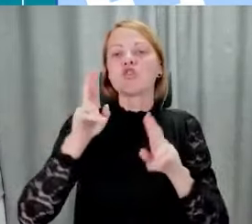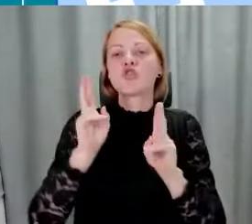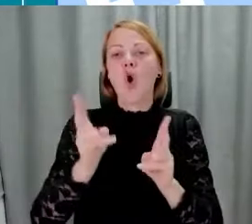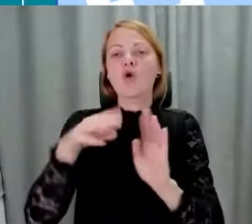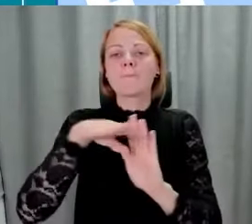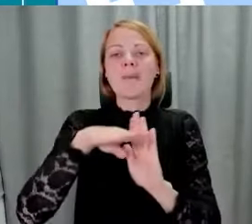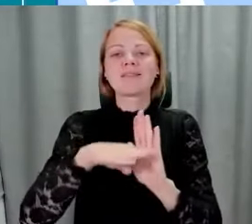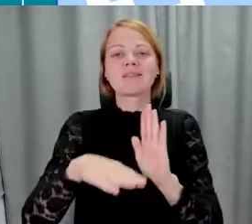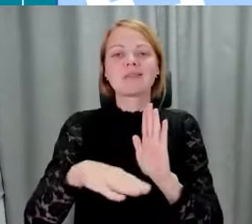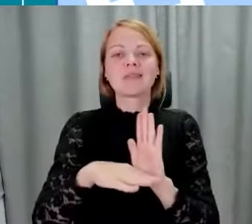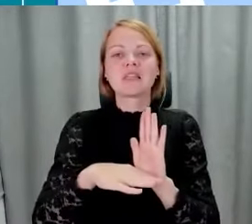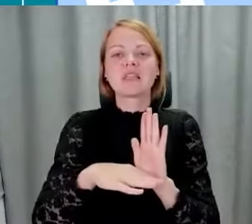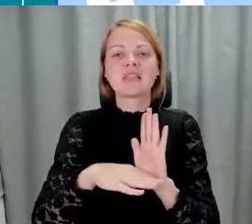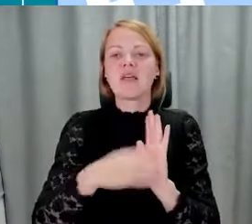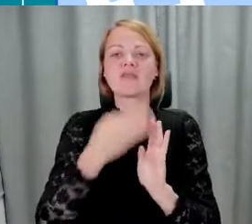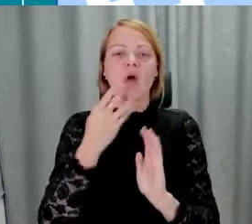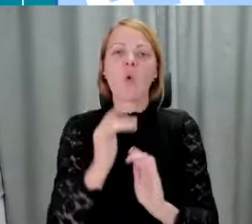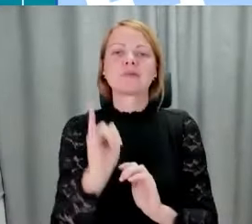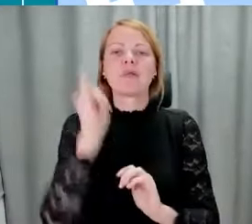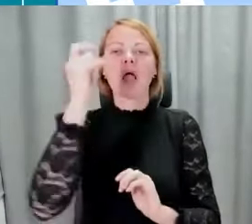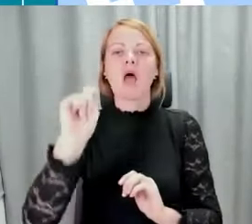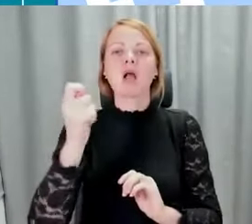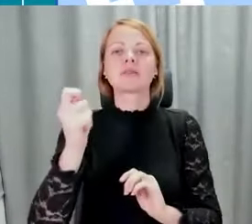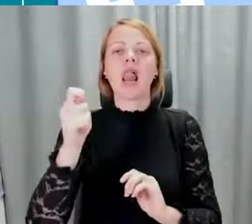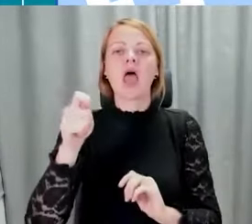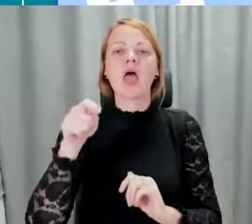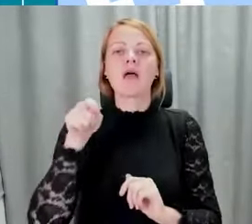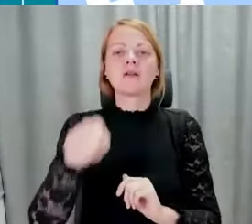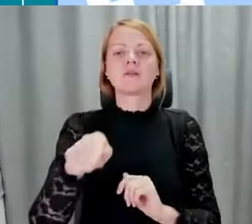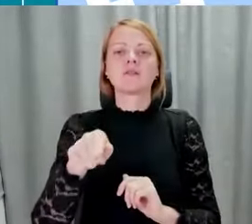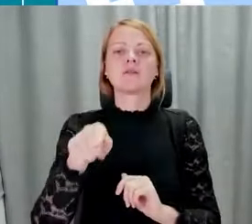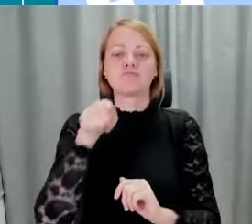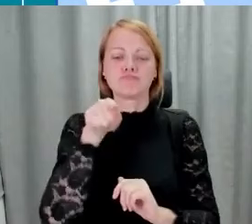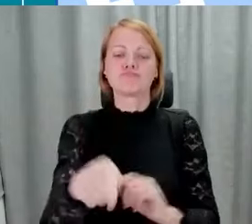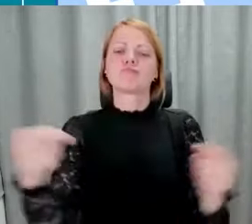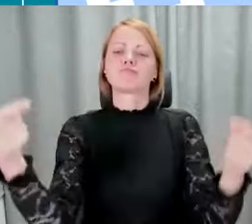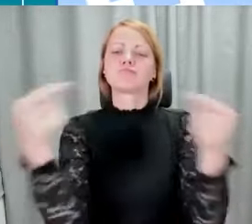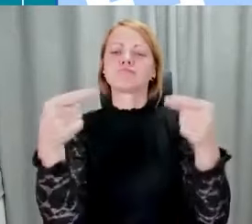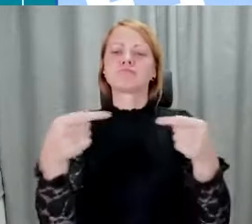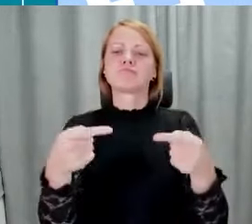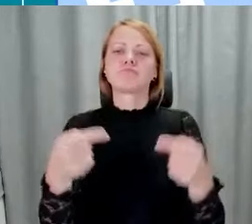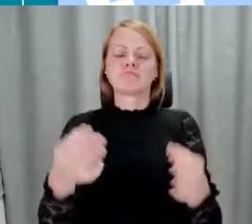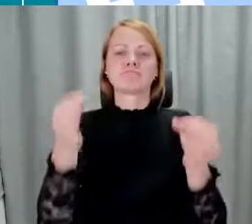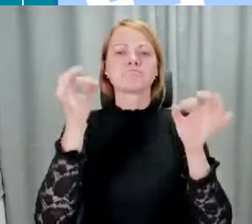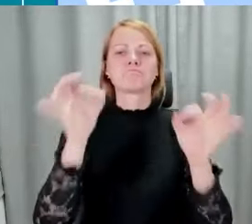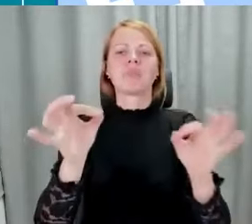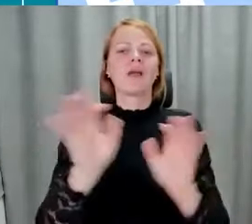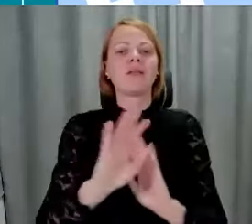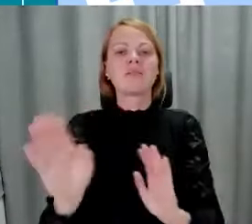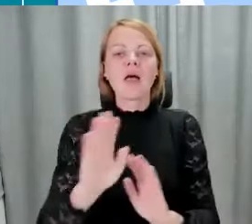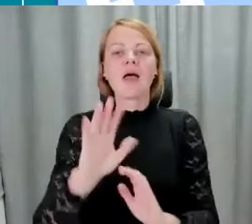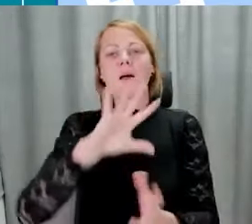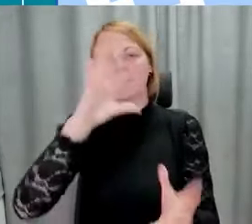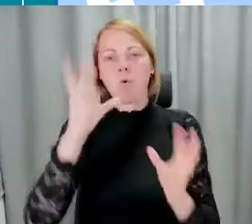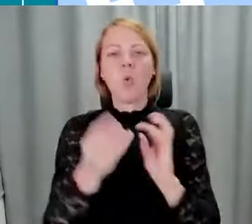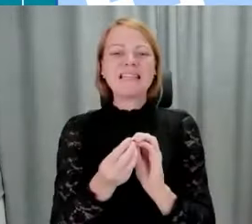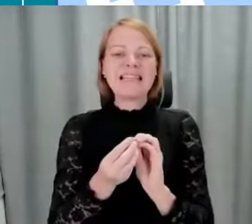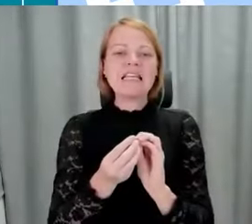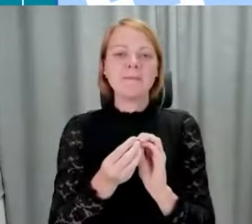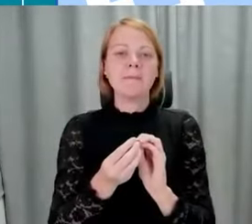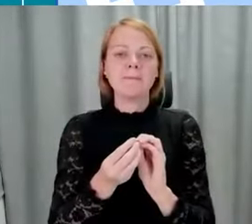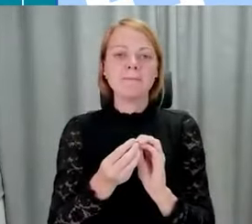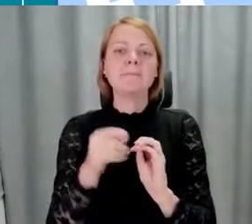nav tāda zelta atslēdziņa, kas atregulē pilnīgi visus jautājumus, būvnormatīva būtība, un arī tā ir bijusi